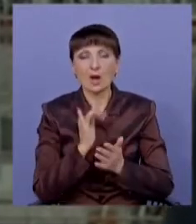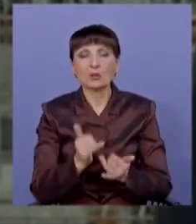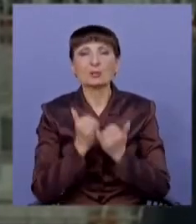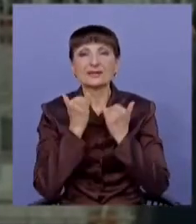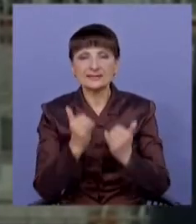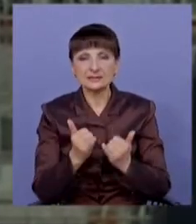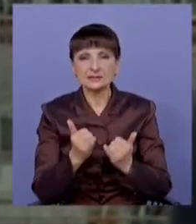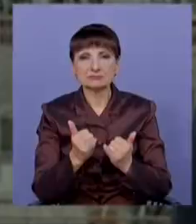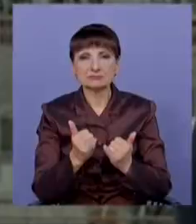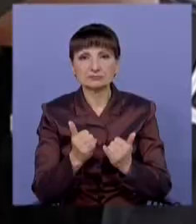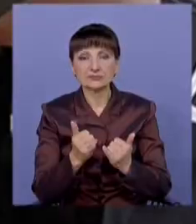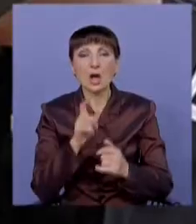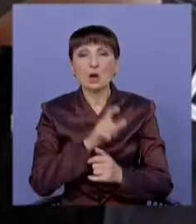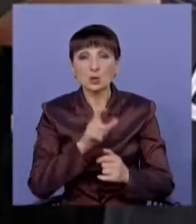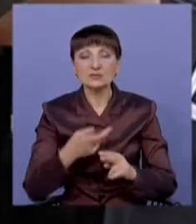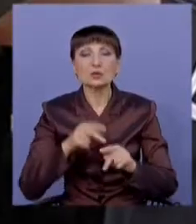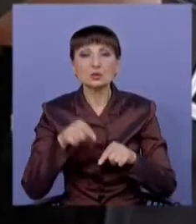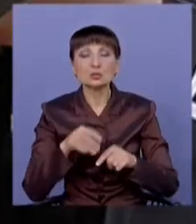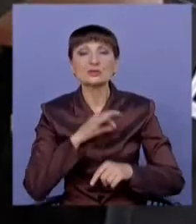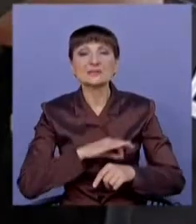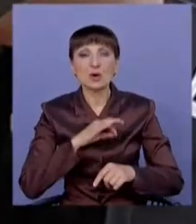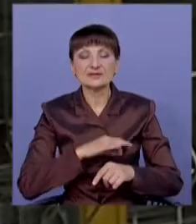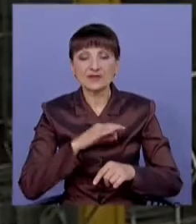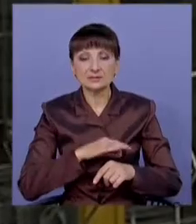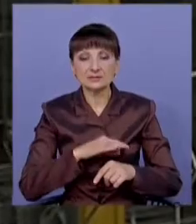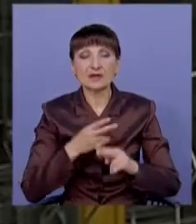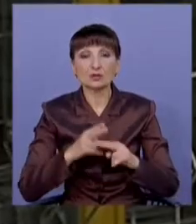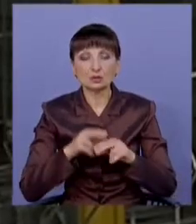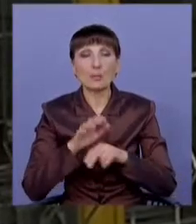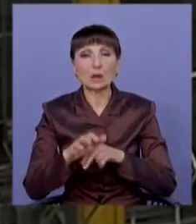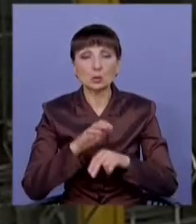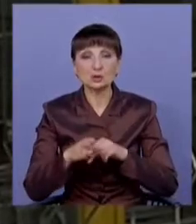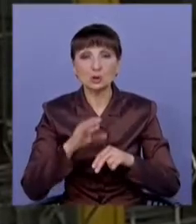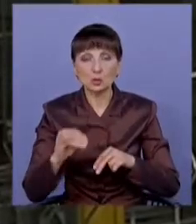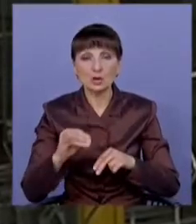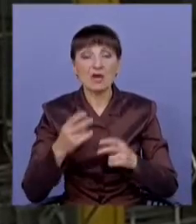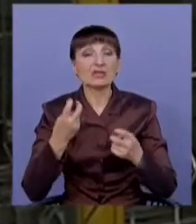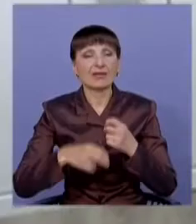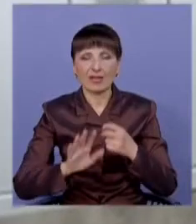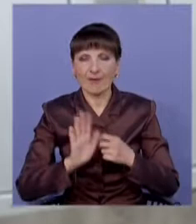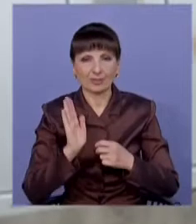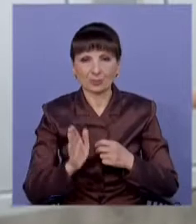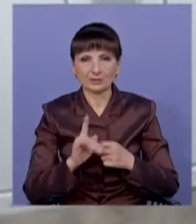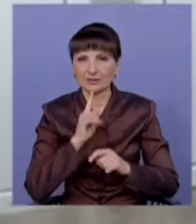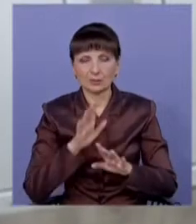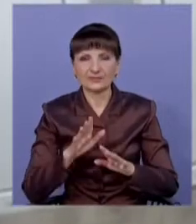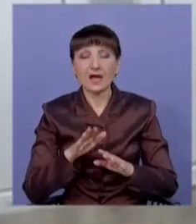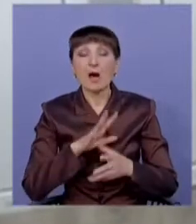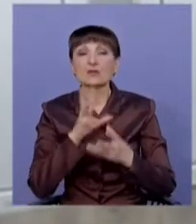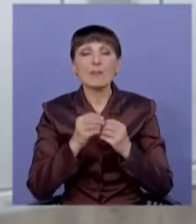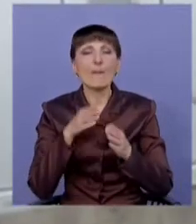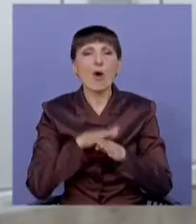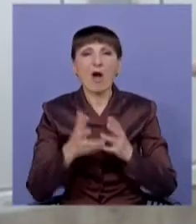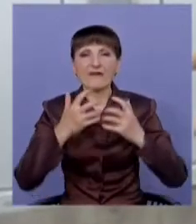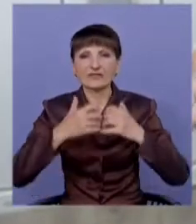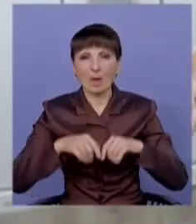приносить, говорю, людям, которые будут эксплуатировать, то есть будет не ломаться. Процесс работы полностью автоматизирован,